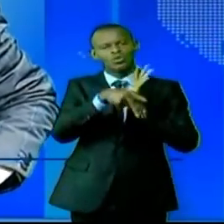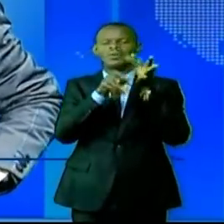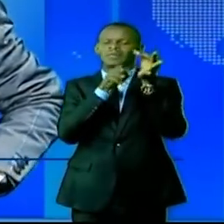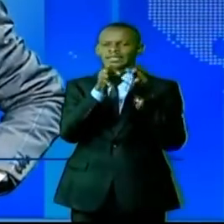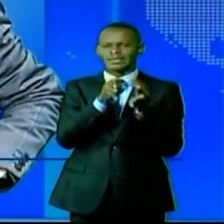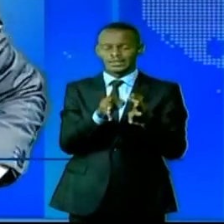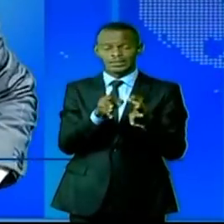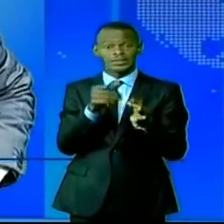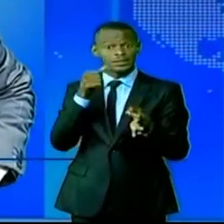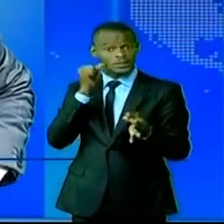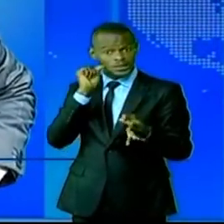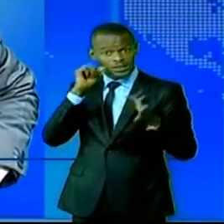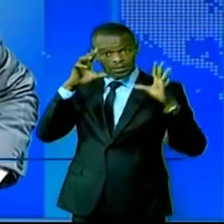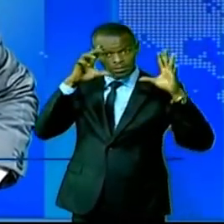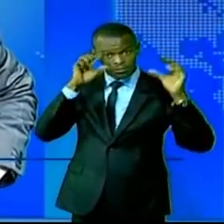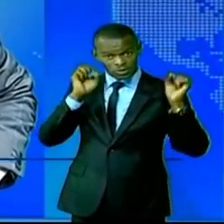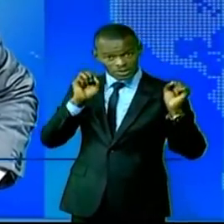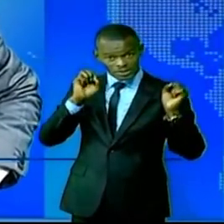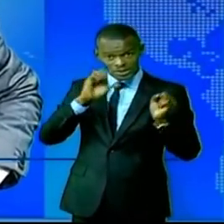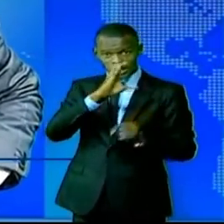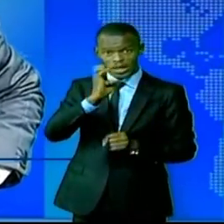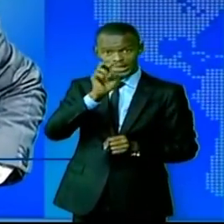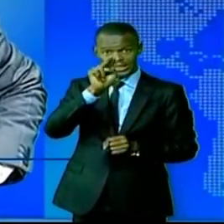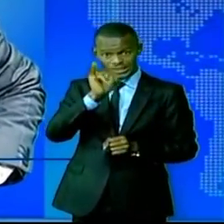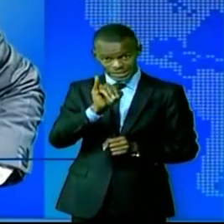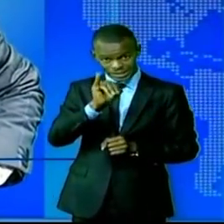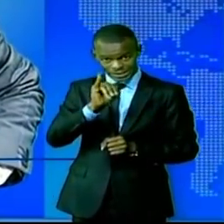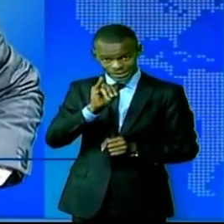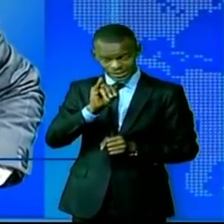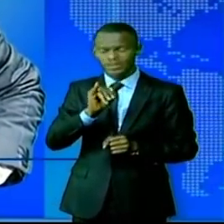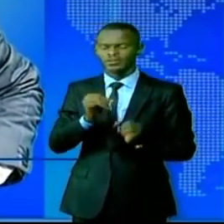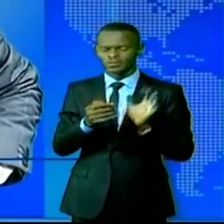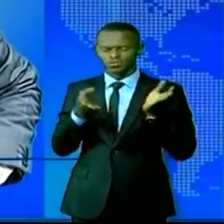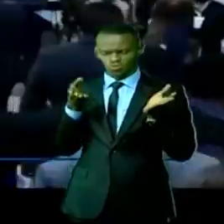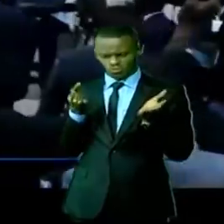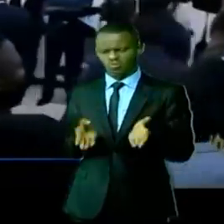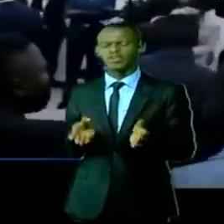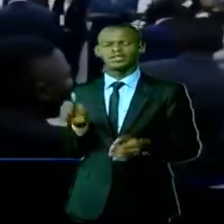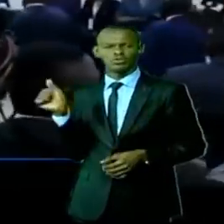centrale électorale, Denis Kadima. Reportage Tétis Samba.